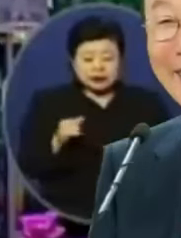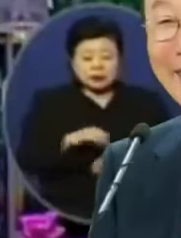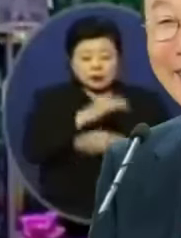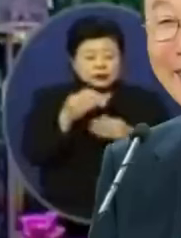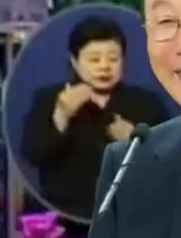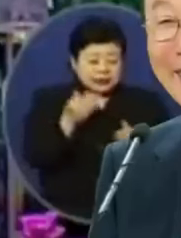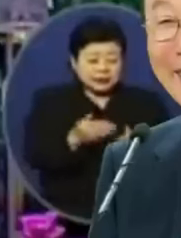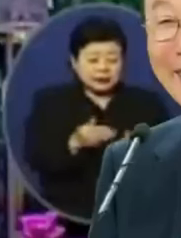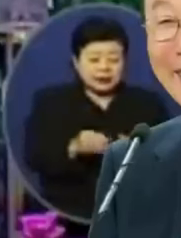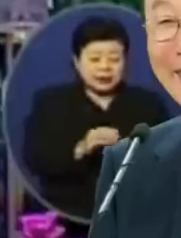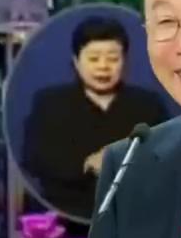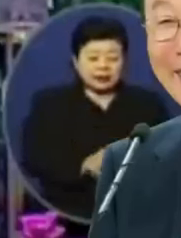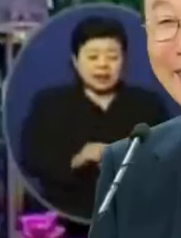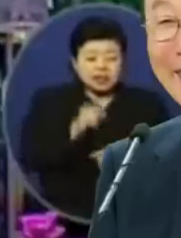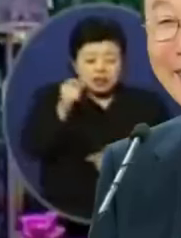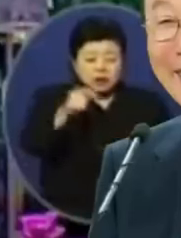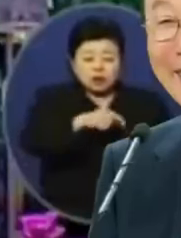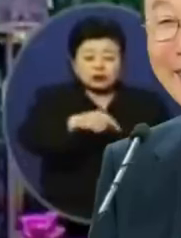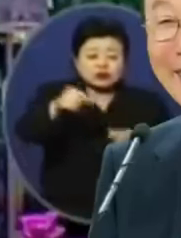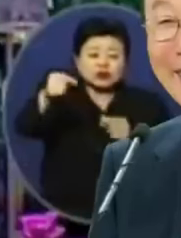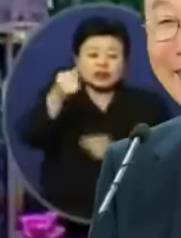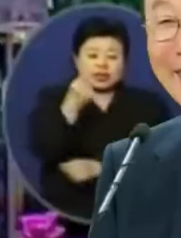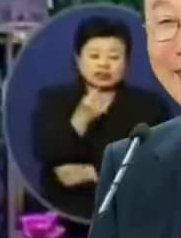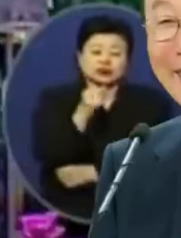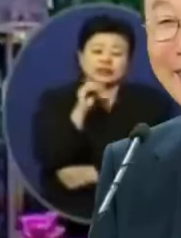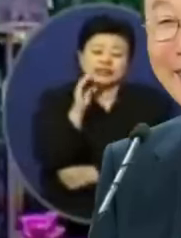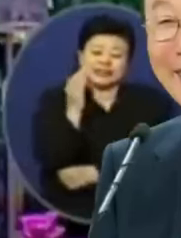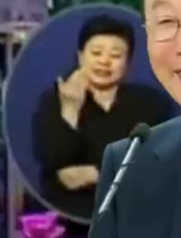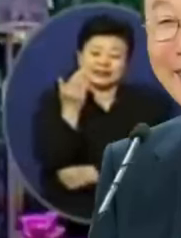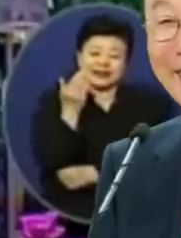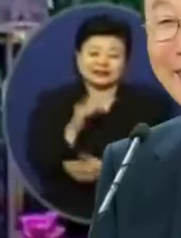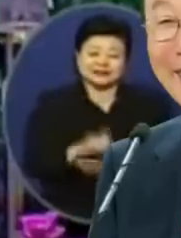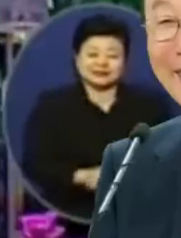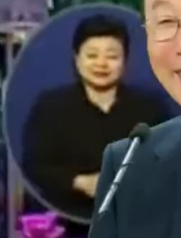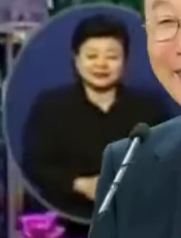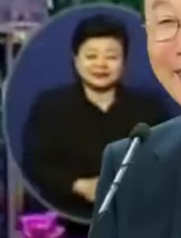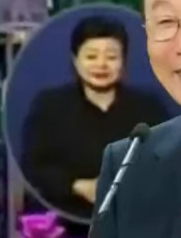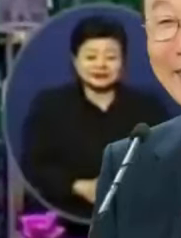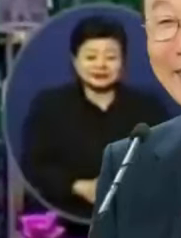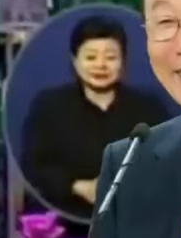자에게 영원한 구원의 근원이 되셨습니다.